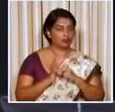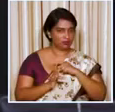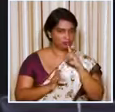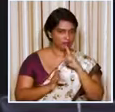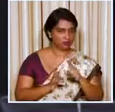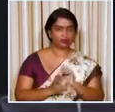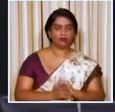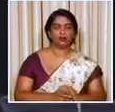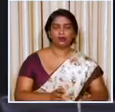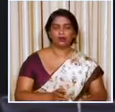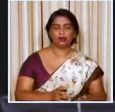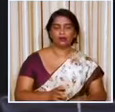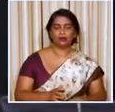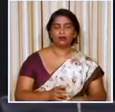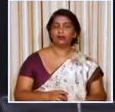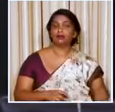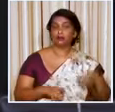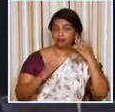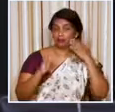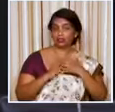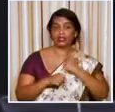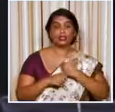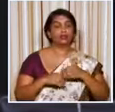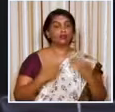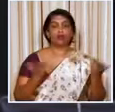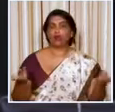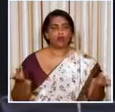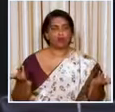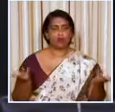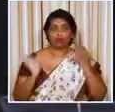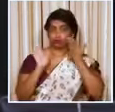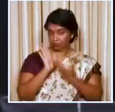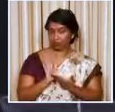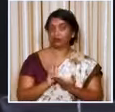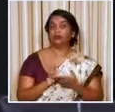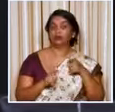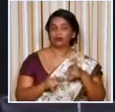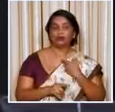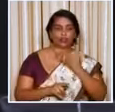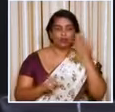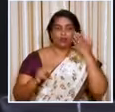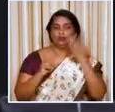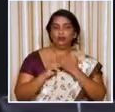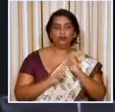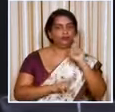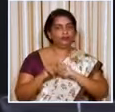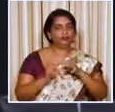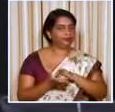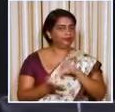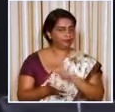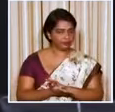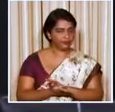සිටිනවා මේ කරුණාකරලා මීට අදාළ ගැසට් නිවේදනය එක්ක ඉදිරිපත් කරන්න. එතකොට අපිට පුළුවන් ඒ සම්බන්ධයෙන් සභාවක් හැටියට තීරණයක්